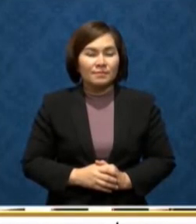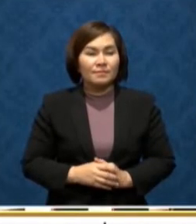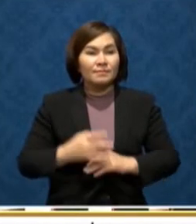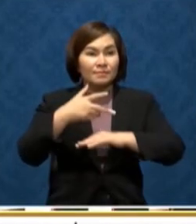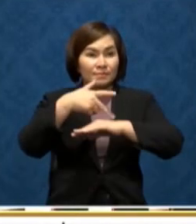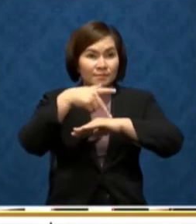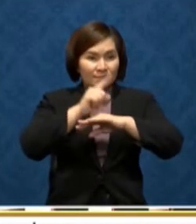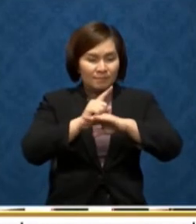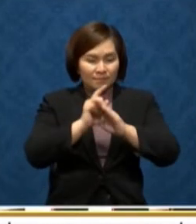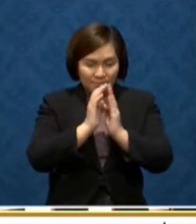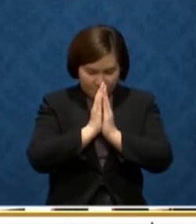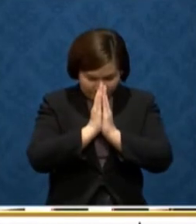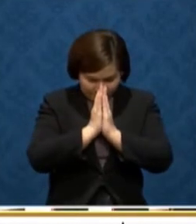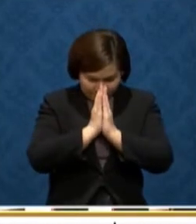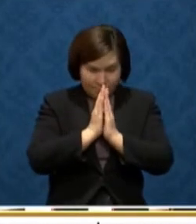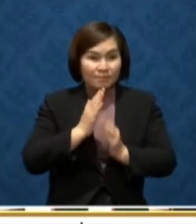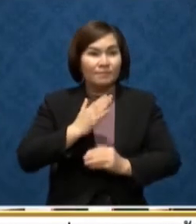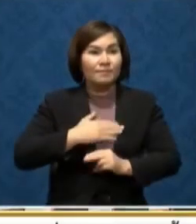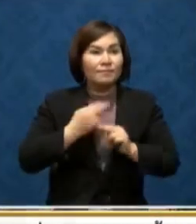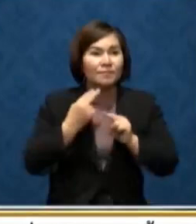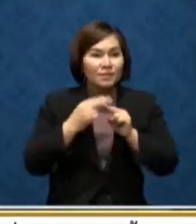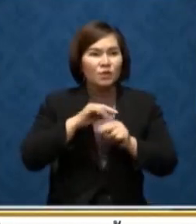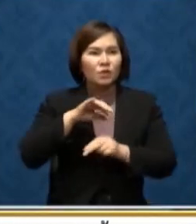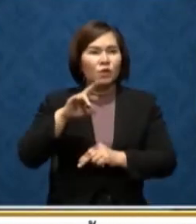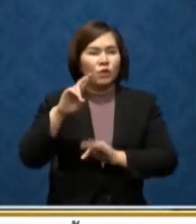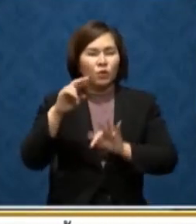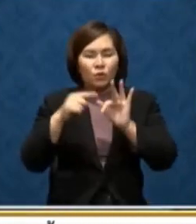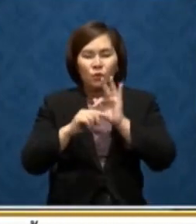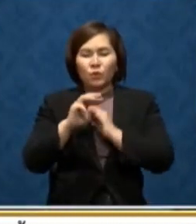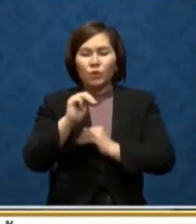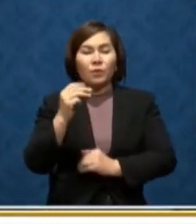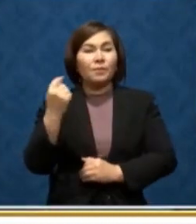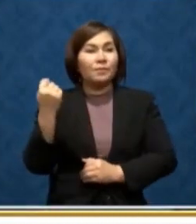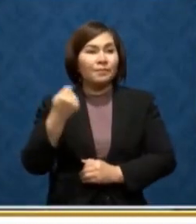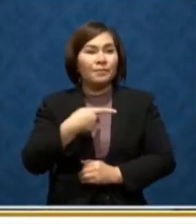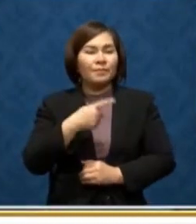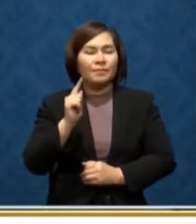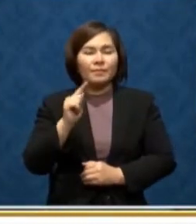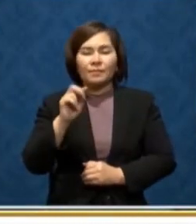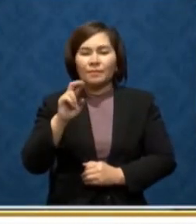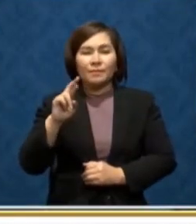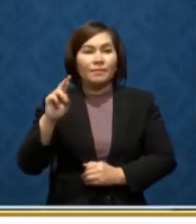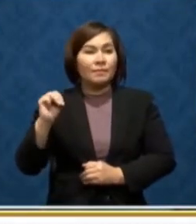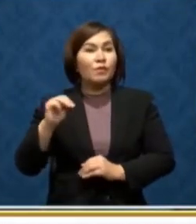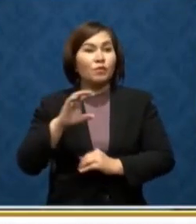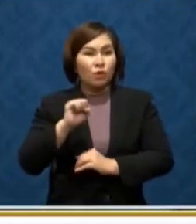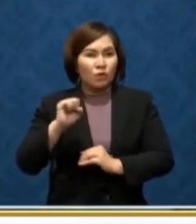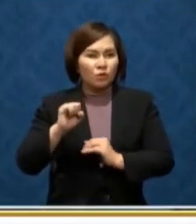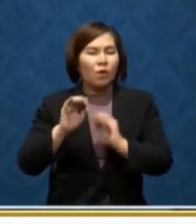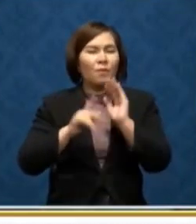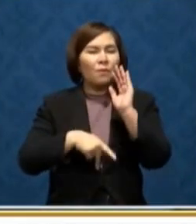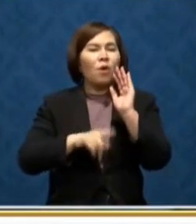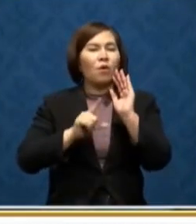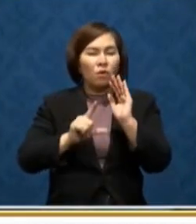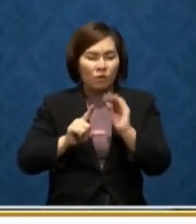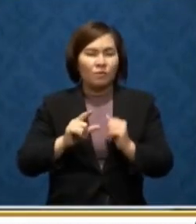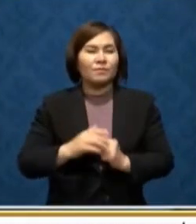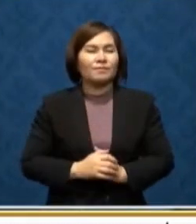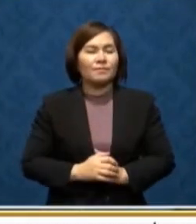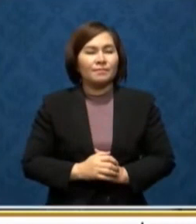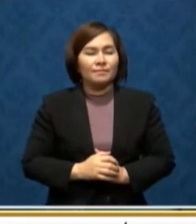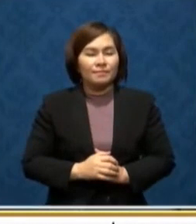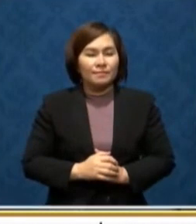กับเรียนทประทานทครบครับกัผมรมทำกำดุรักษ สมาชิสภาผู้แนราศดร จังหดพัฒรุงพื้นที่อำเภอคงหรา